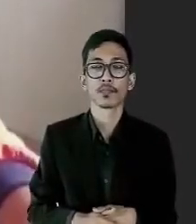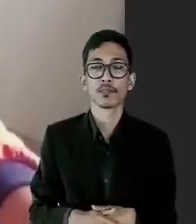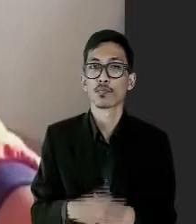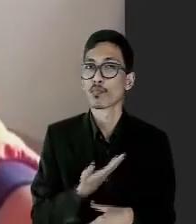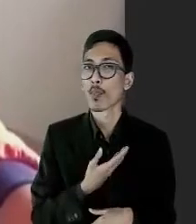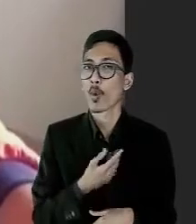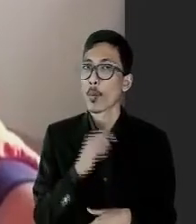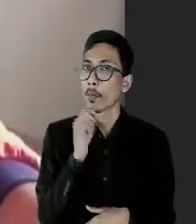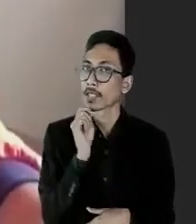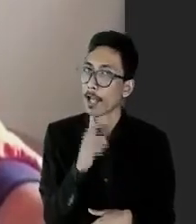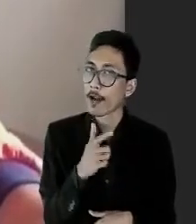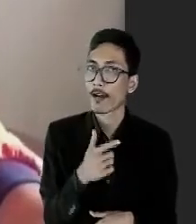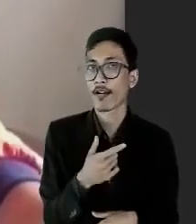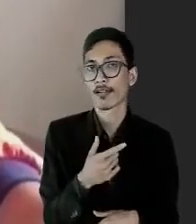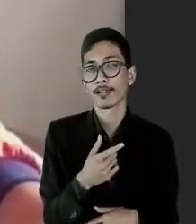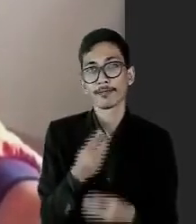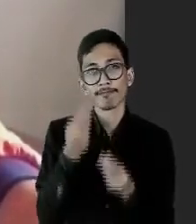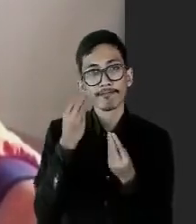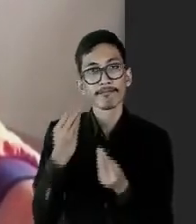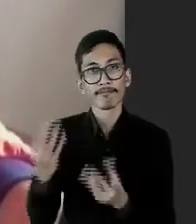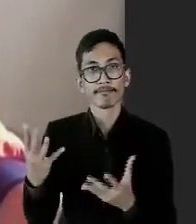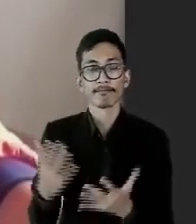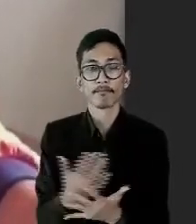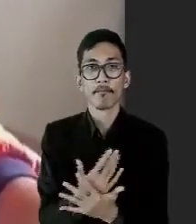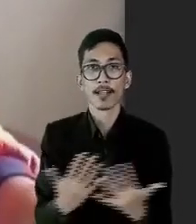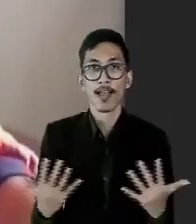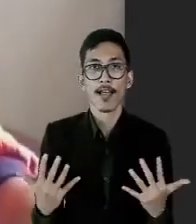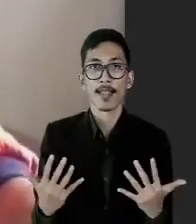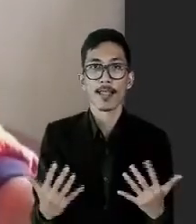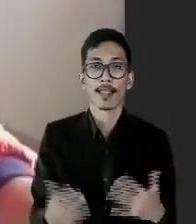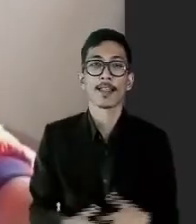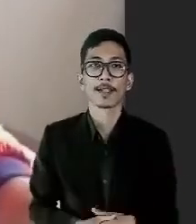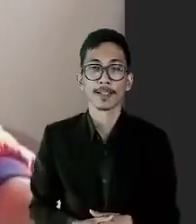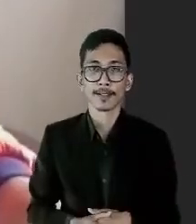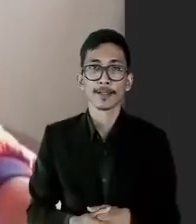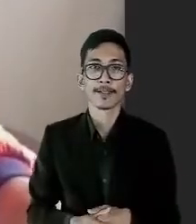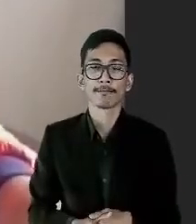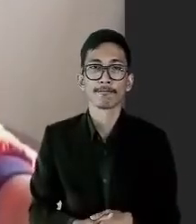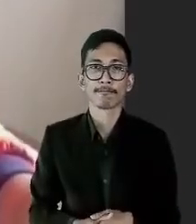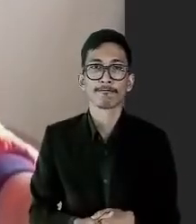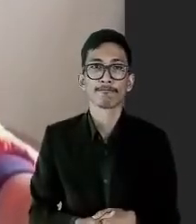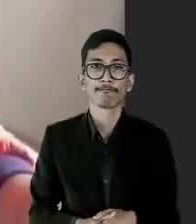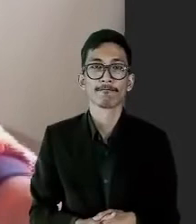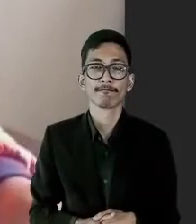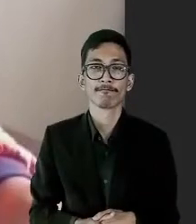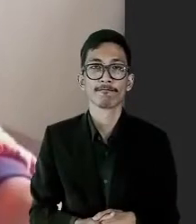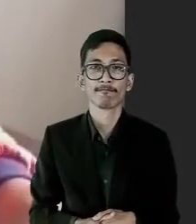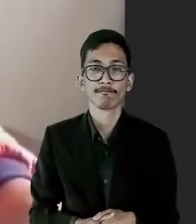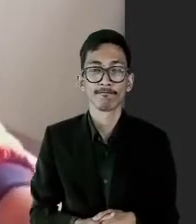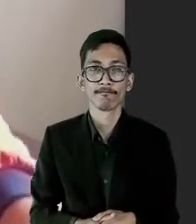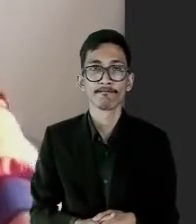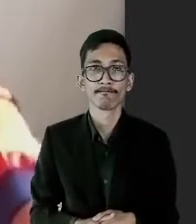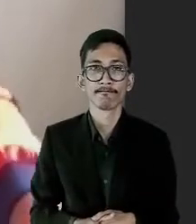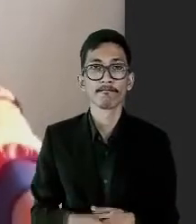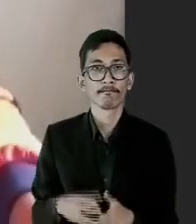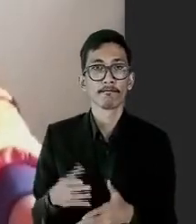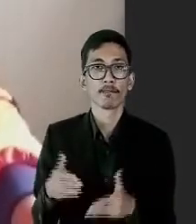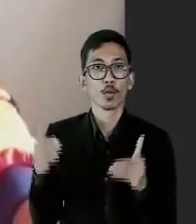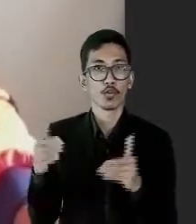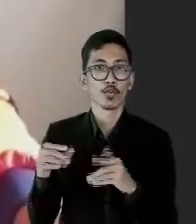sampaikan kepada seluruh warga masyarakat dan terutama juga kepada pelaksana atau penyelenggara